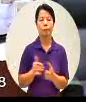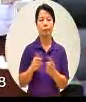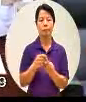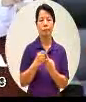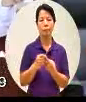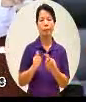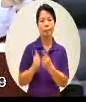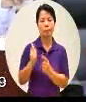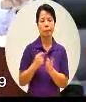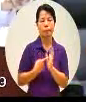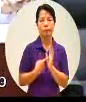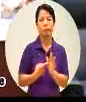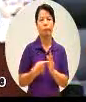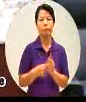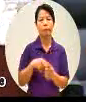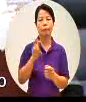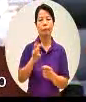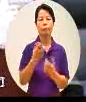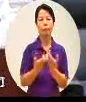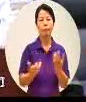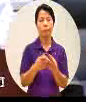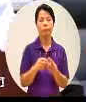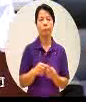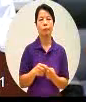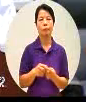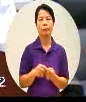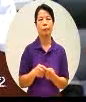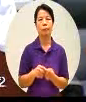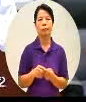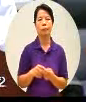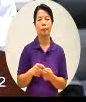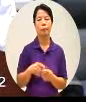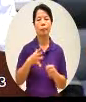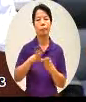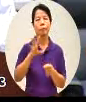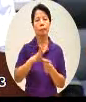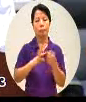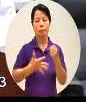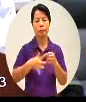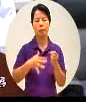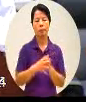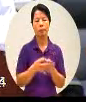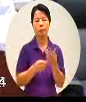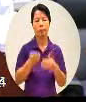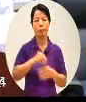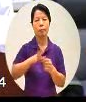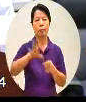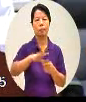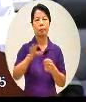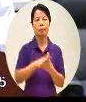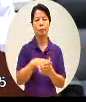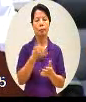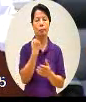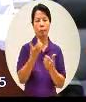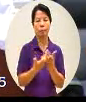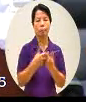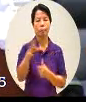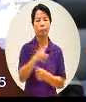竞赛表现啊齁占二十分啊。来咱国中咧升高中的囡仔有啥物竞赛会当摕分数